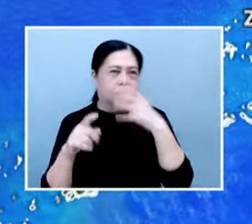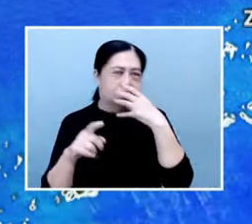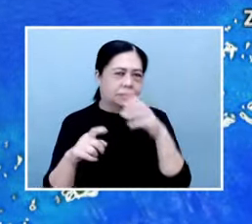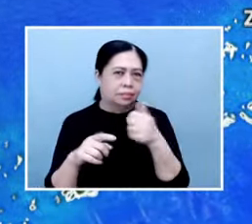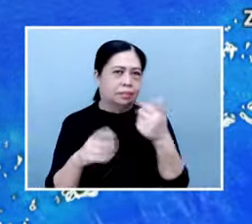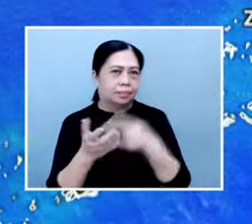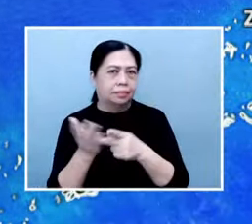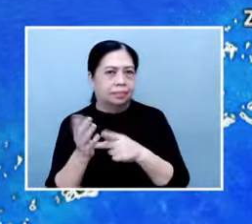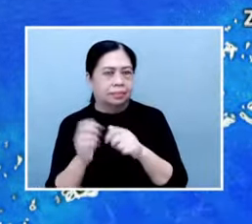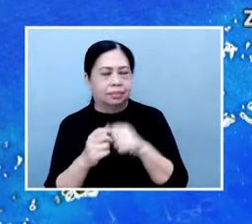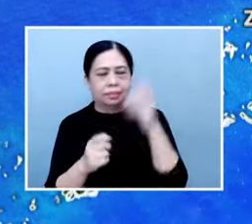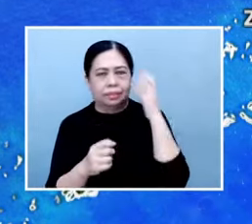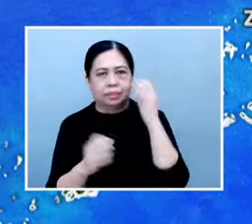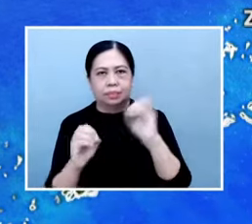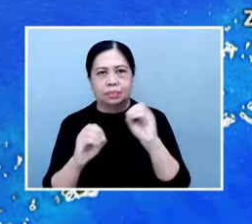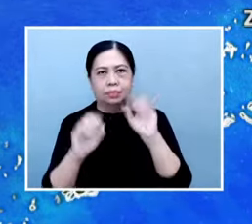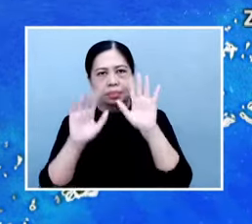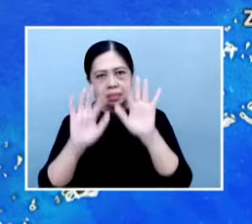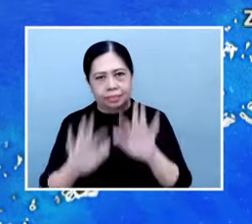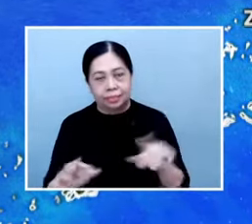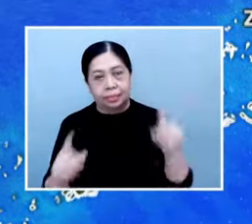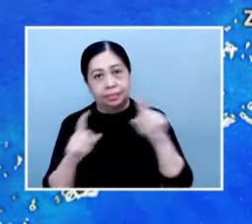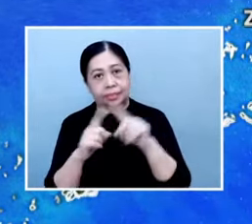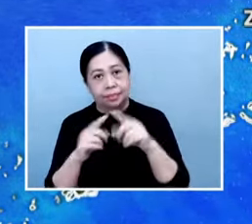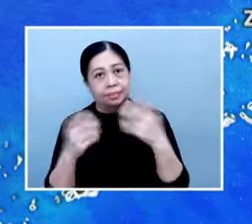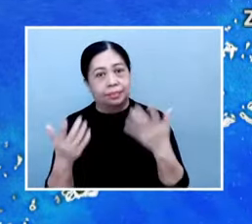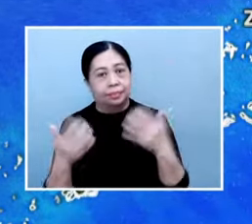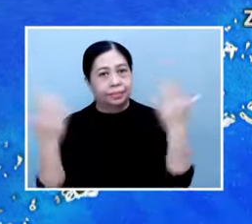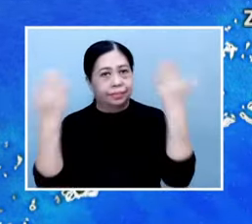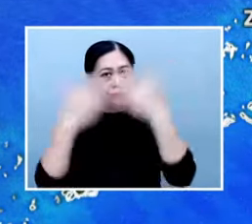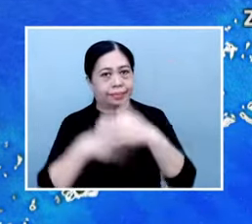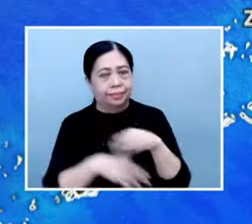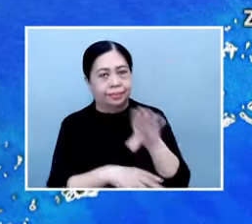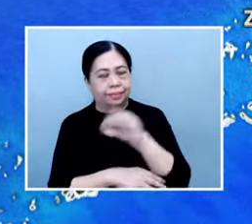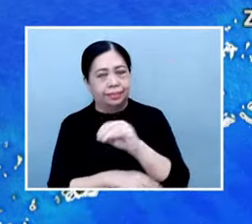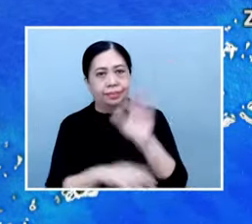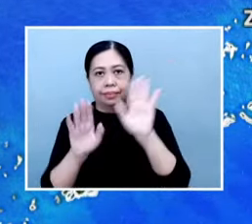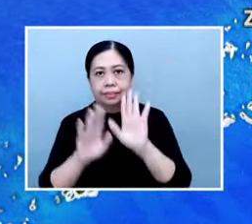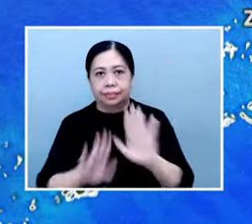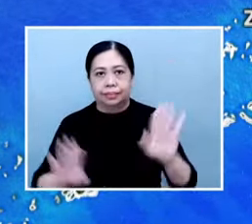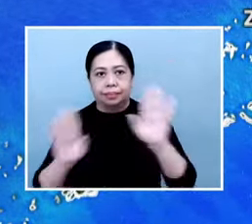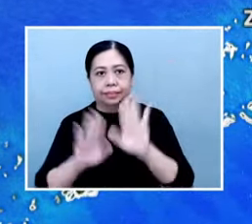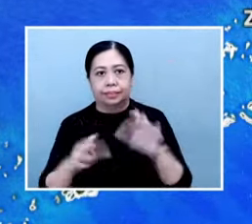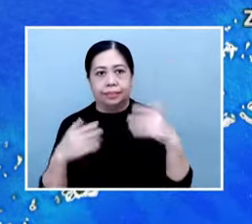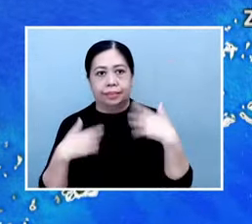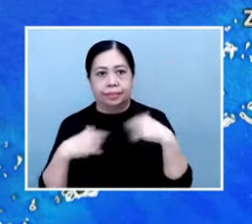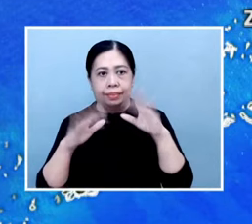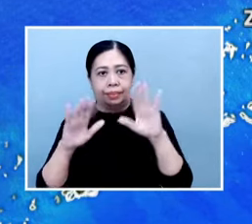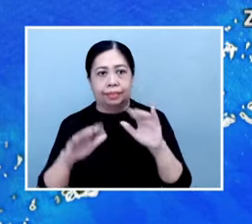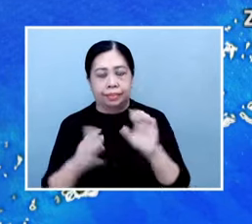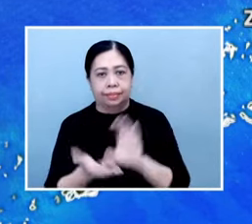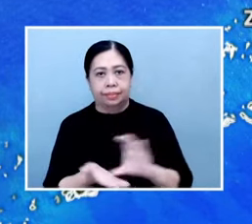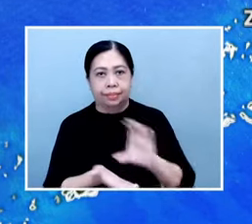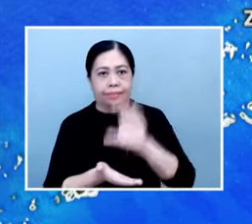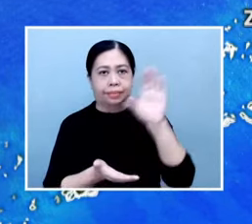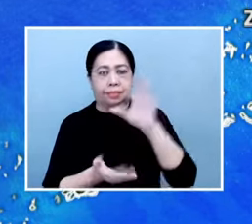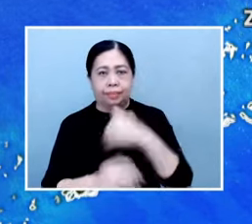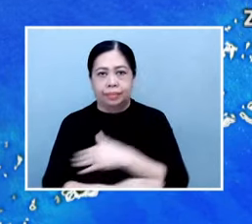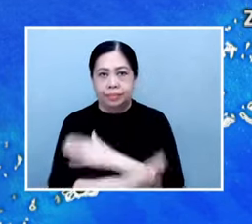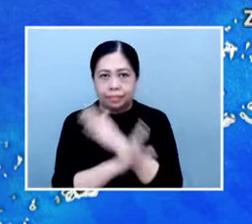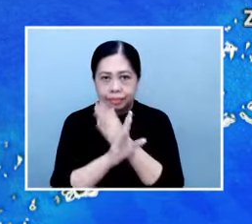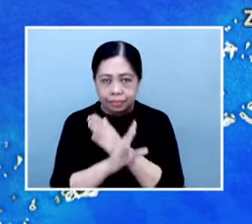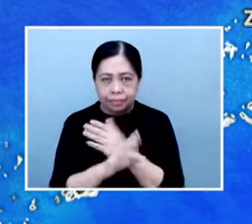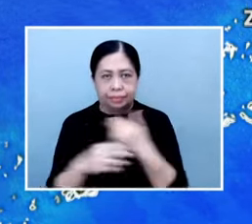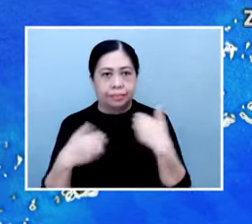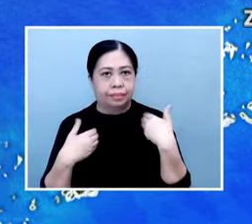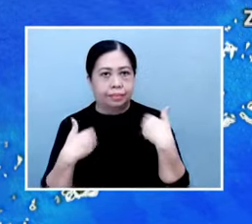at halos walang ulan hanggang pagsapit ng gabi. Sa Linggo ng umaga may mga pag-ulan dito sa may Caraga at Davao Region, pati tanghali po